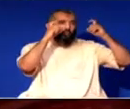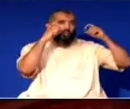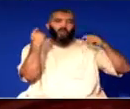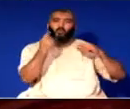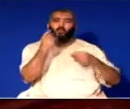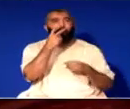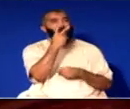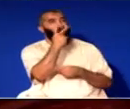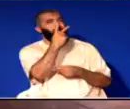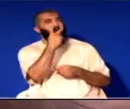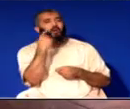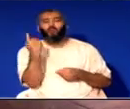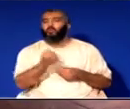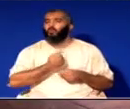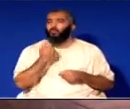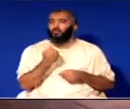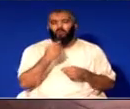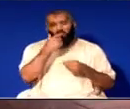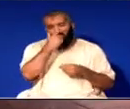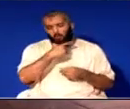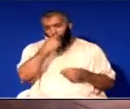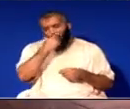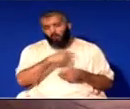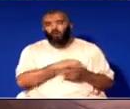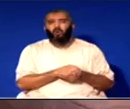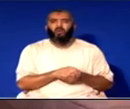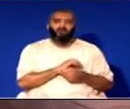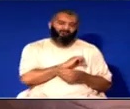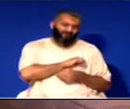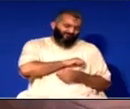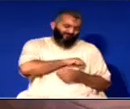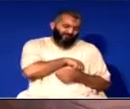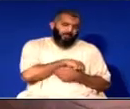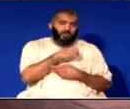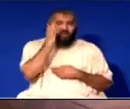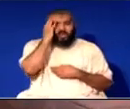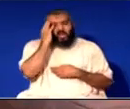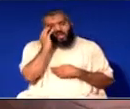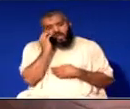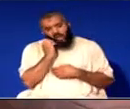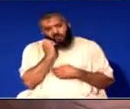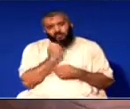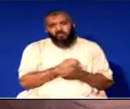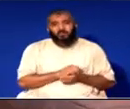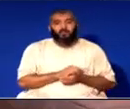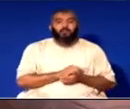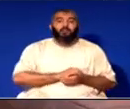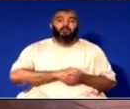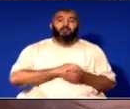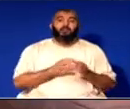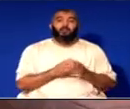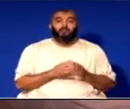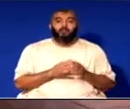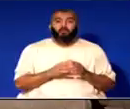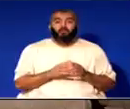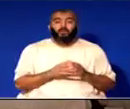بدينا متعلقين به، وما نشوفه ربما نبكوا، وما نشوفه نتاسفوا، وربما تجينا في قلوبنا اولاد الجيران هم كاع الناس ولاداتهم